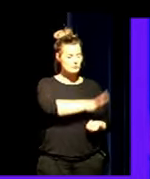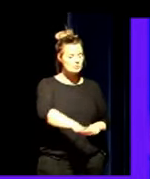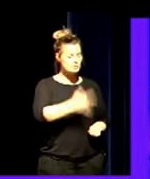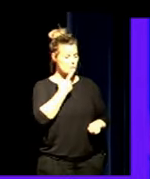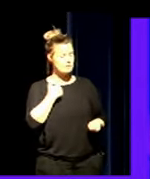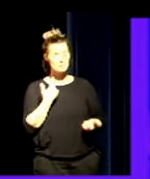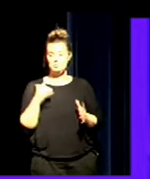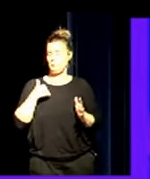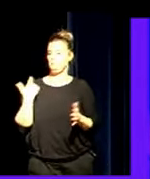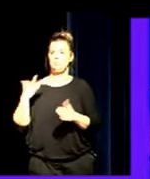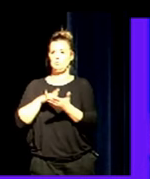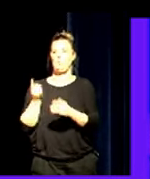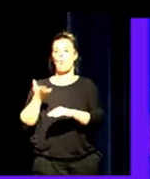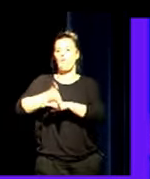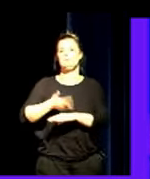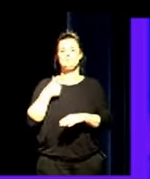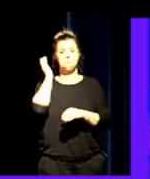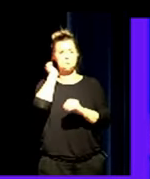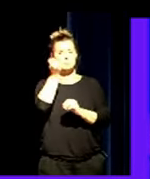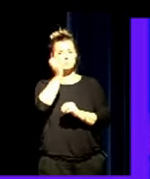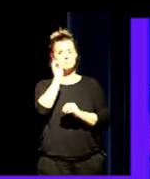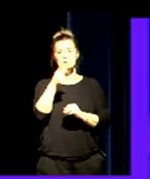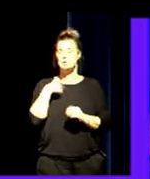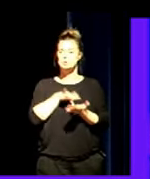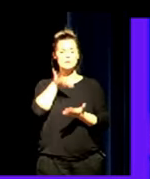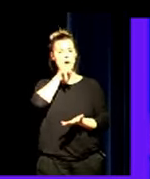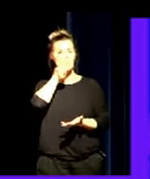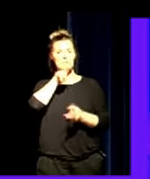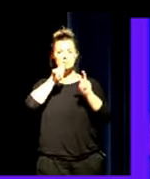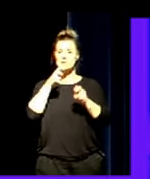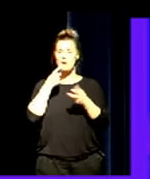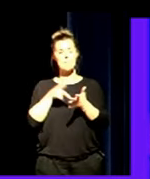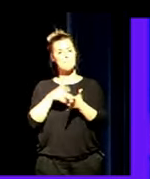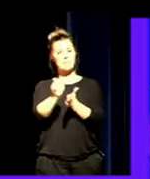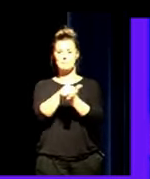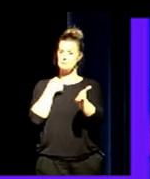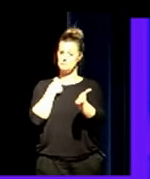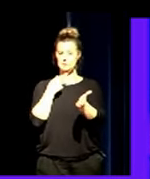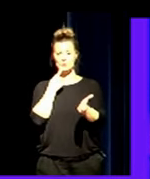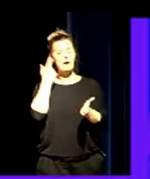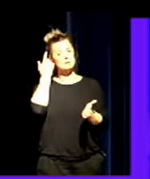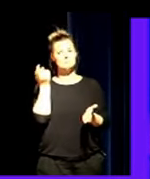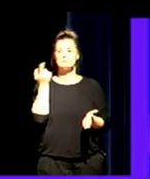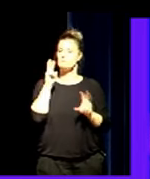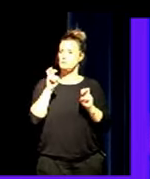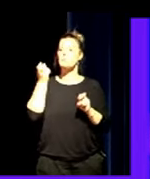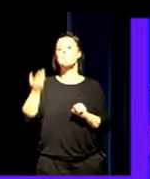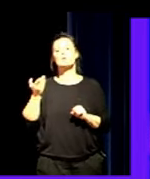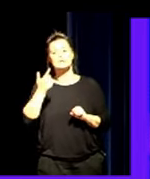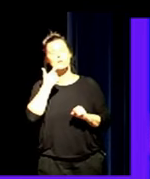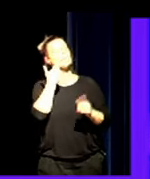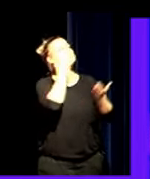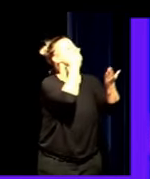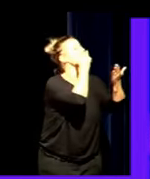buruz hitz egiterakoan, ez da? Claro, nengoen hitz egiten adibidez baimenari buruz, ingarrantzitzua den baimena eskatzea.